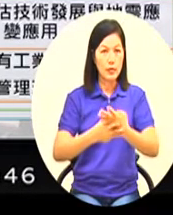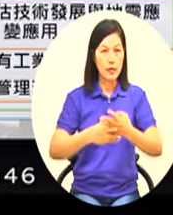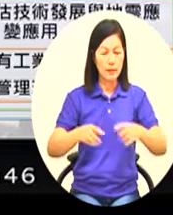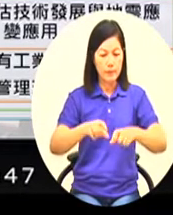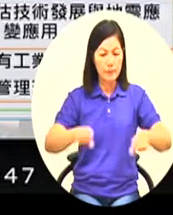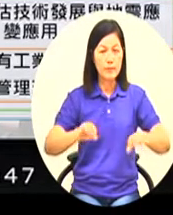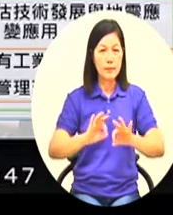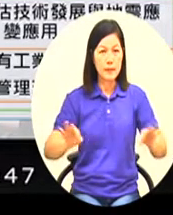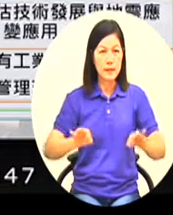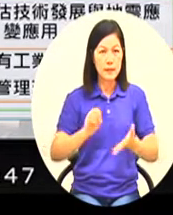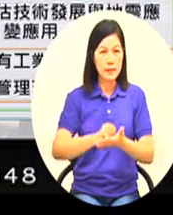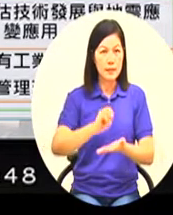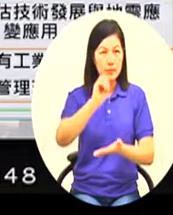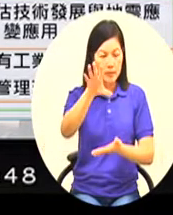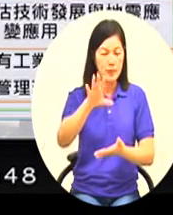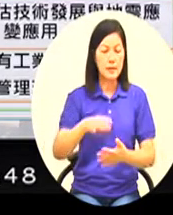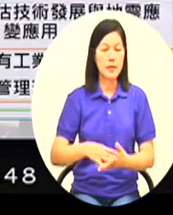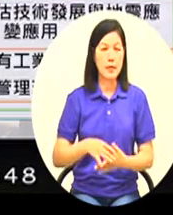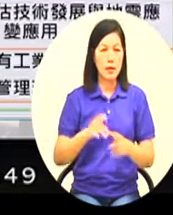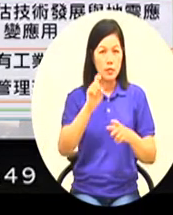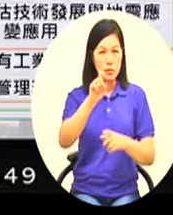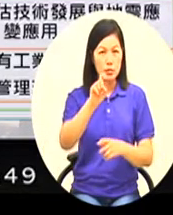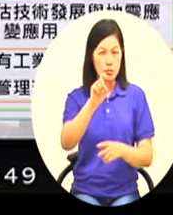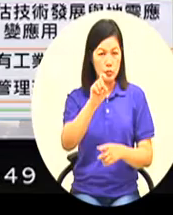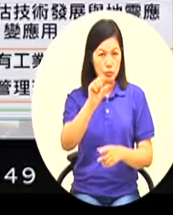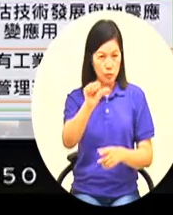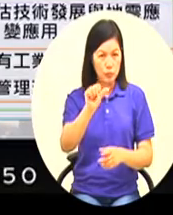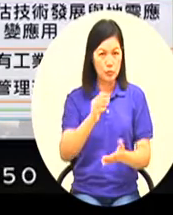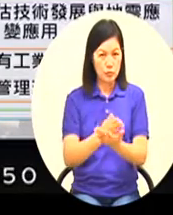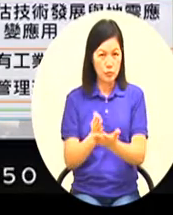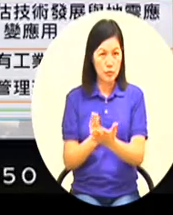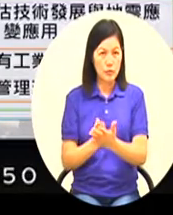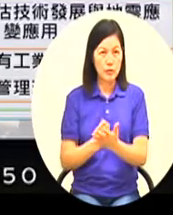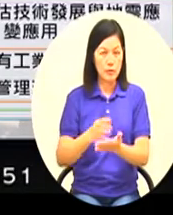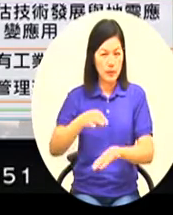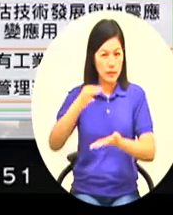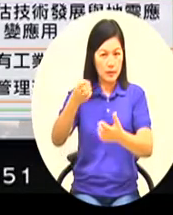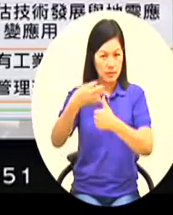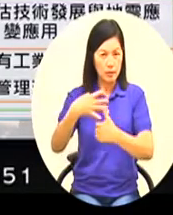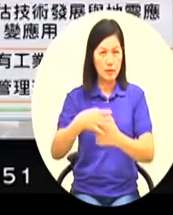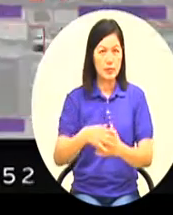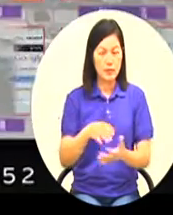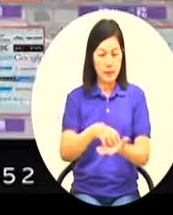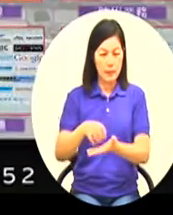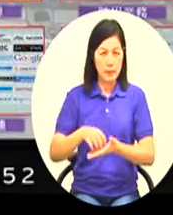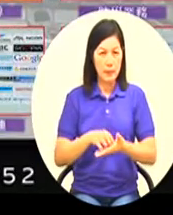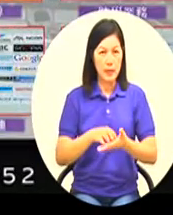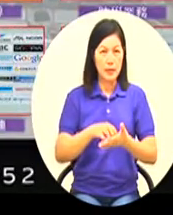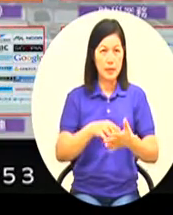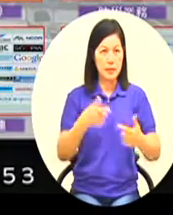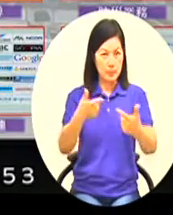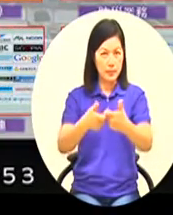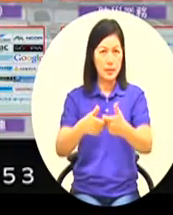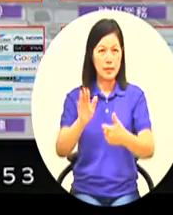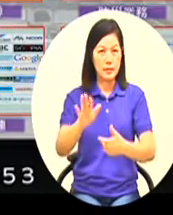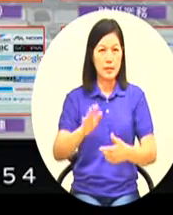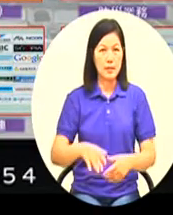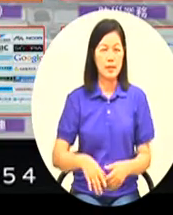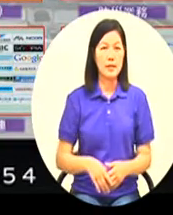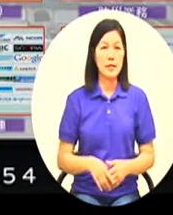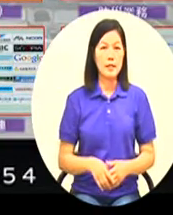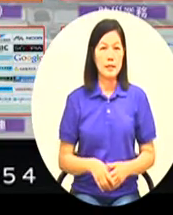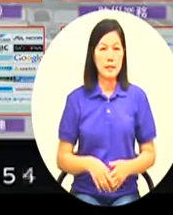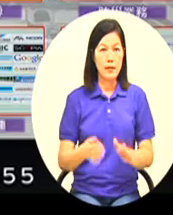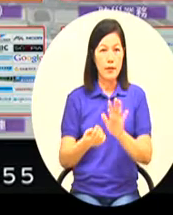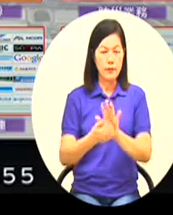中委员给予本府15项建议，已由各相关局次纳入工作计划办理。为提供及分享本府灾害防救业